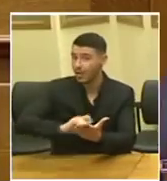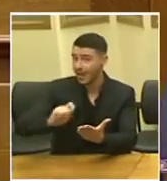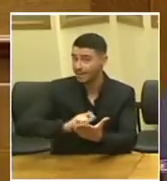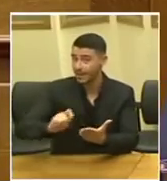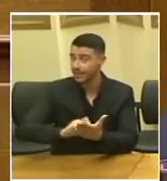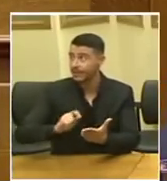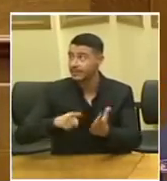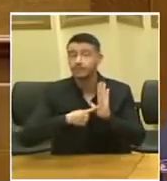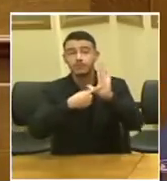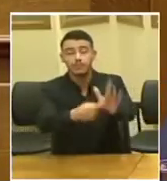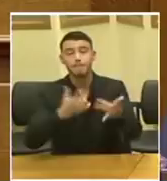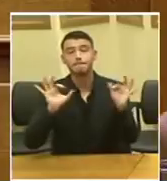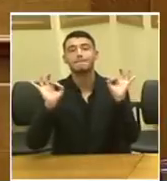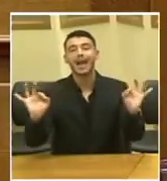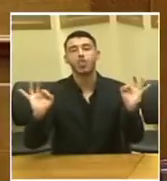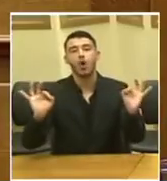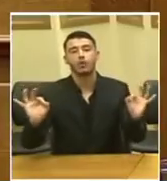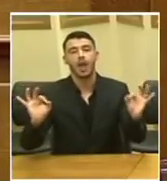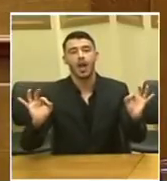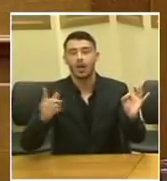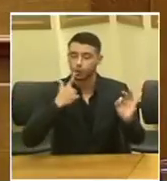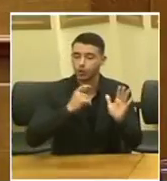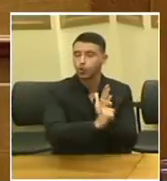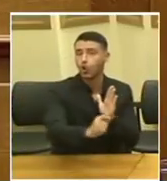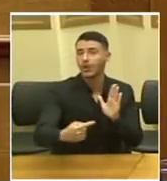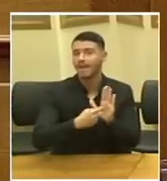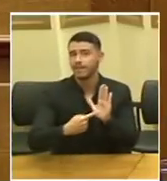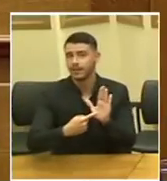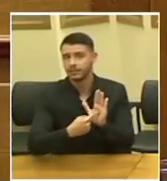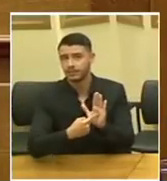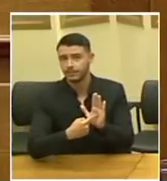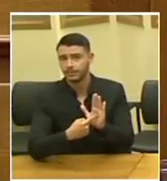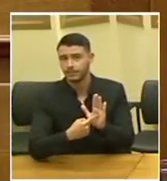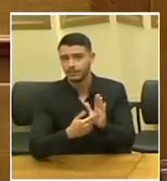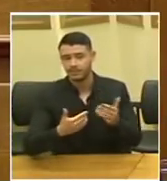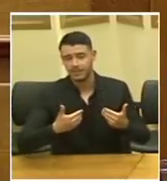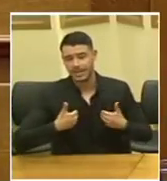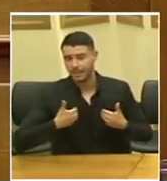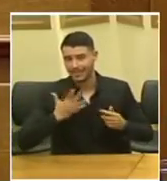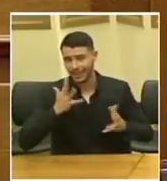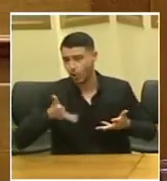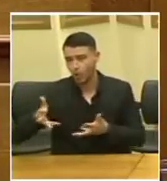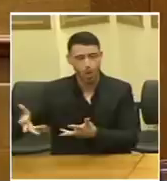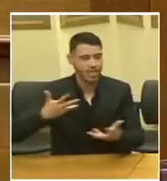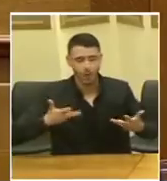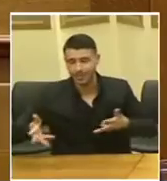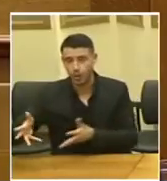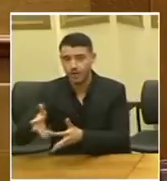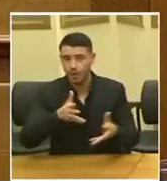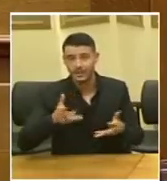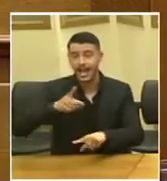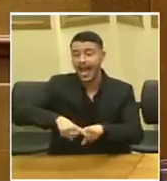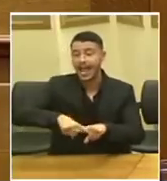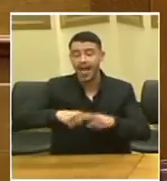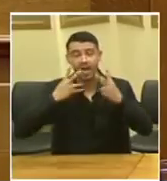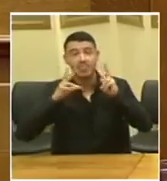«Μακεδόνιαν», και εμείς απλώς βάζουμε μια σφραγίτσα εδώ κάτω, κοροϊδευόμαστε μεταξύ μας και λέει η Ελλάδα δεν τα αναγνωρίζει αυτά, αλλά επιτρέπει να